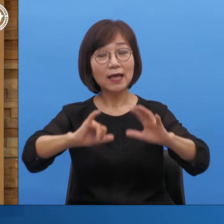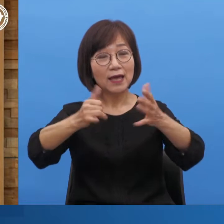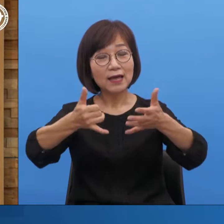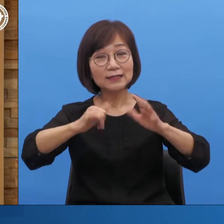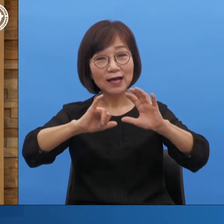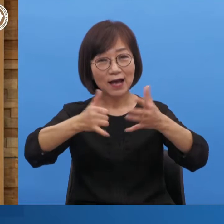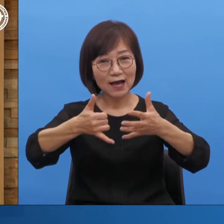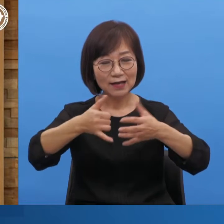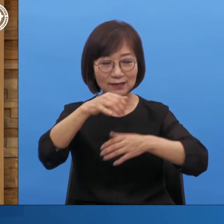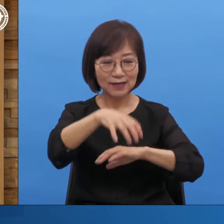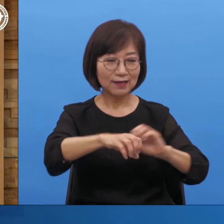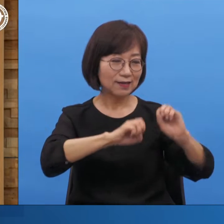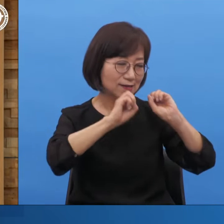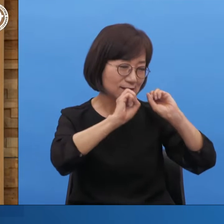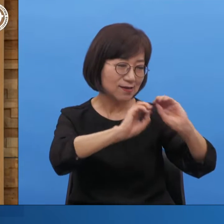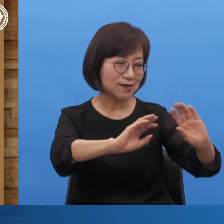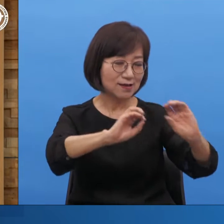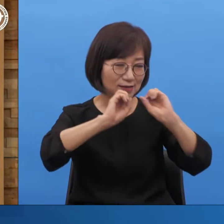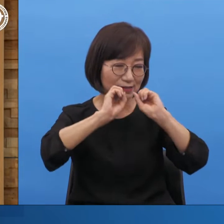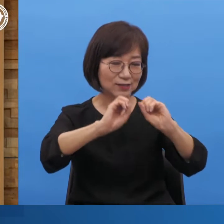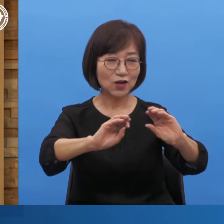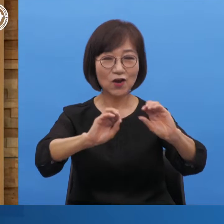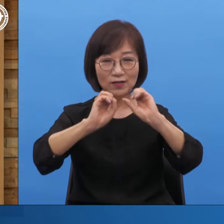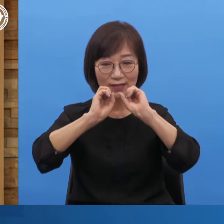온 세상에